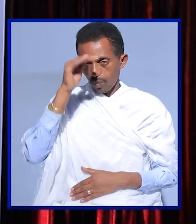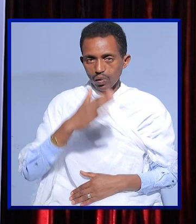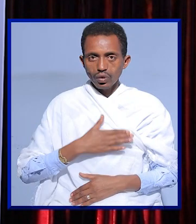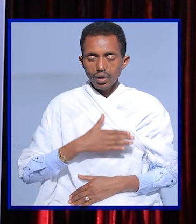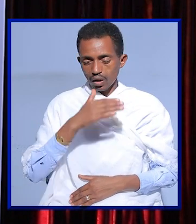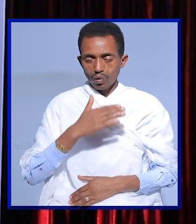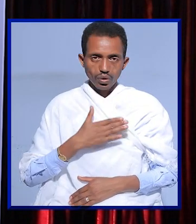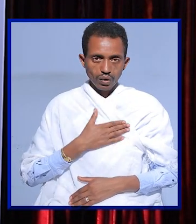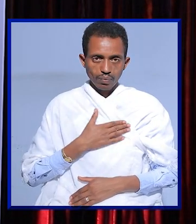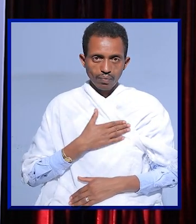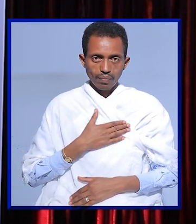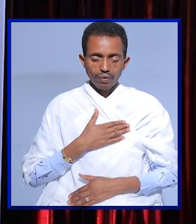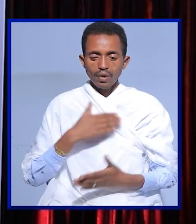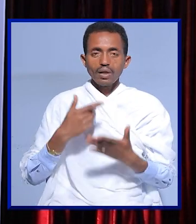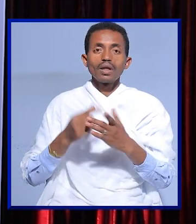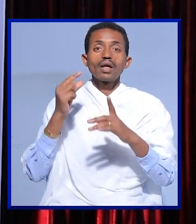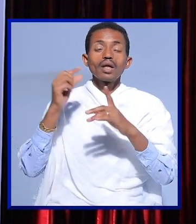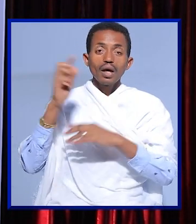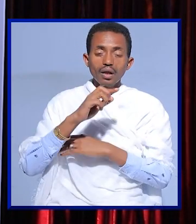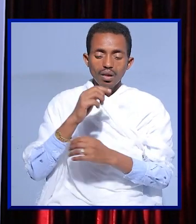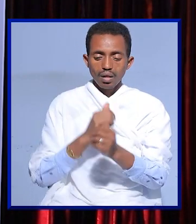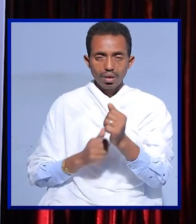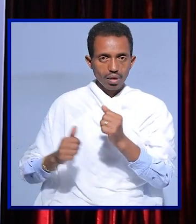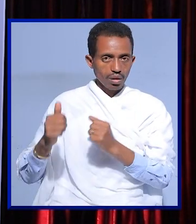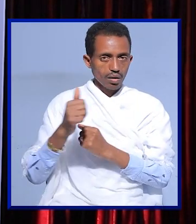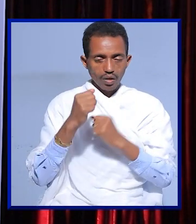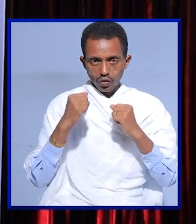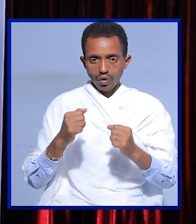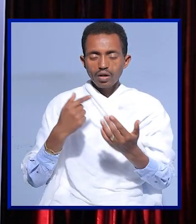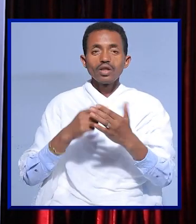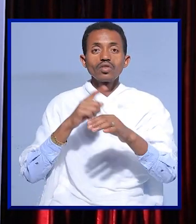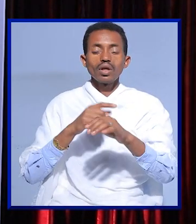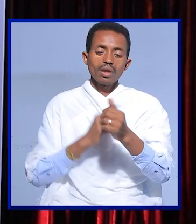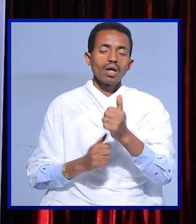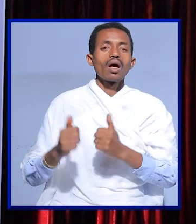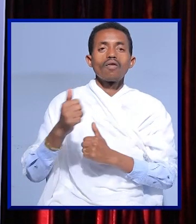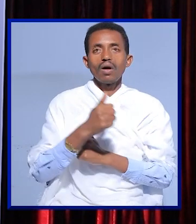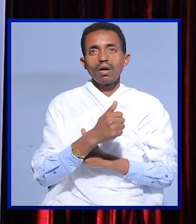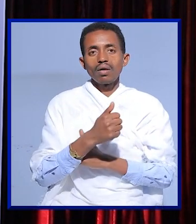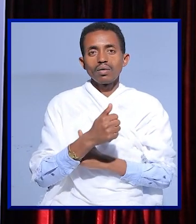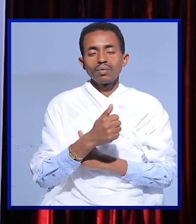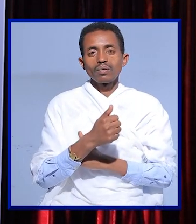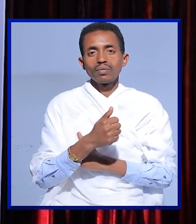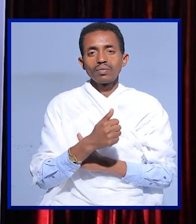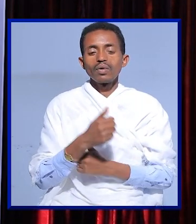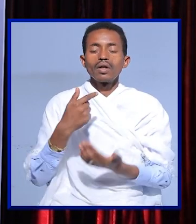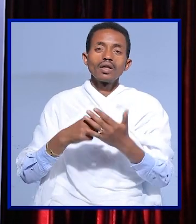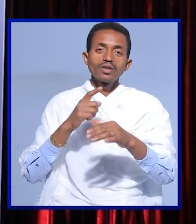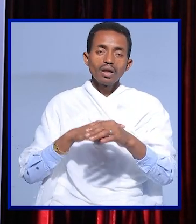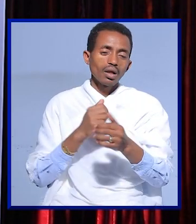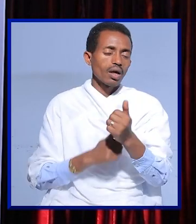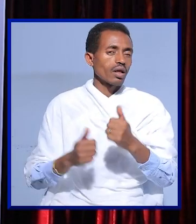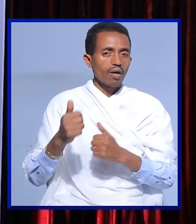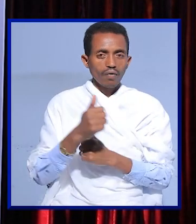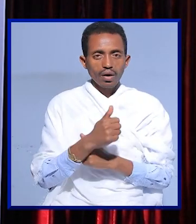እናቶቼ ይህ ቀን ያልፋል ይህ ጊዜ ያልፋል ይህ ሰዓት